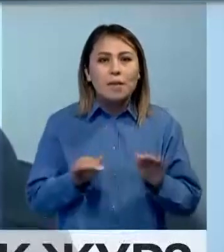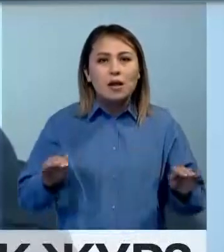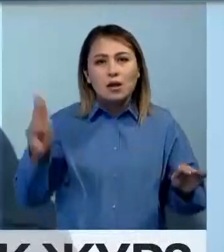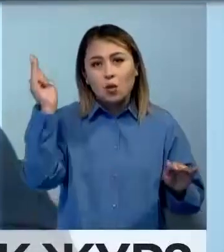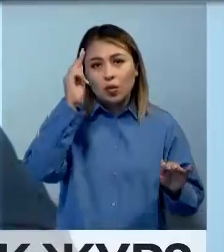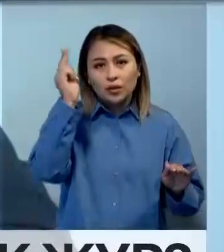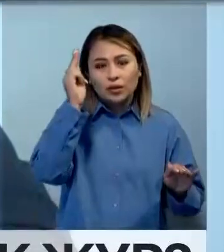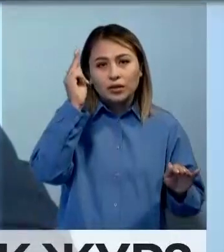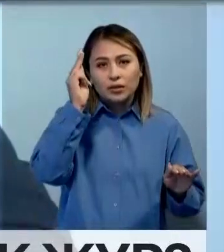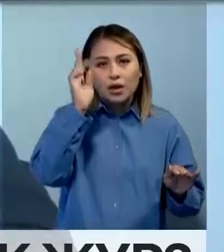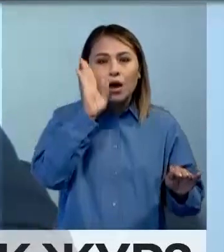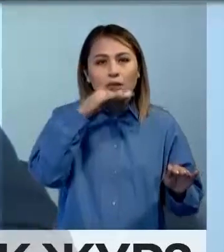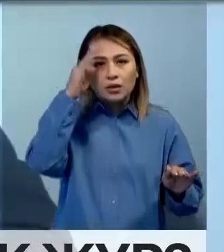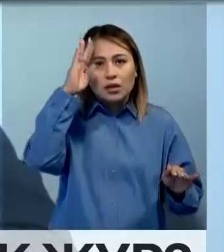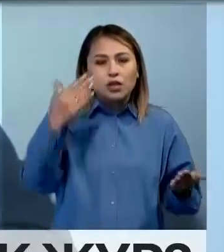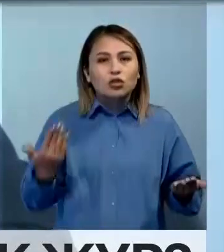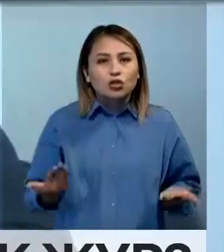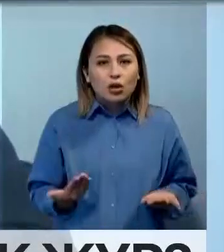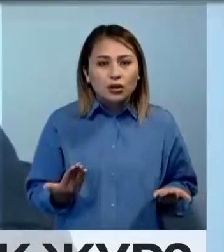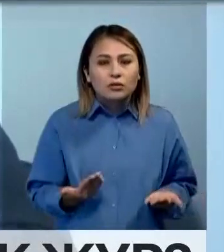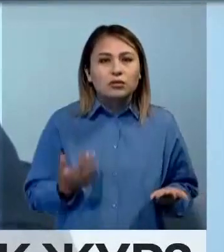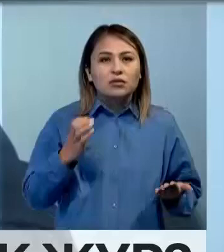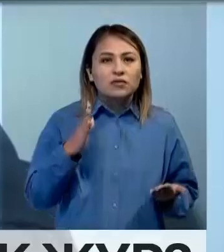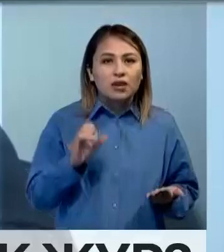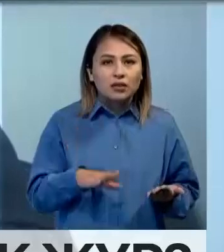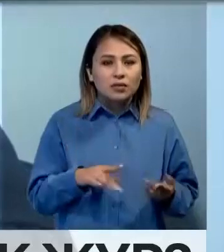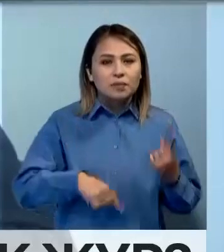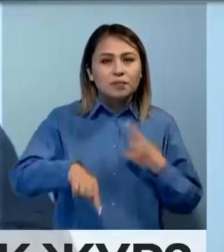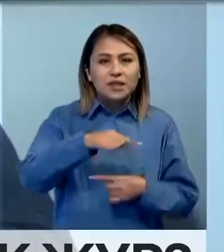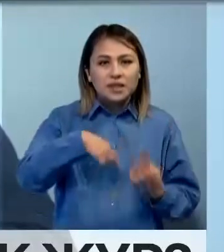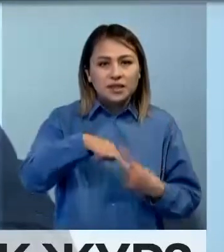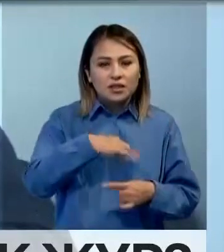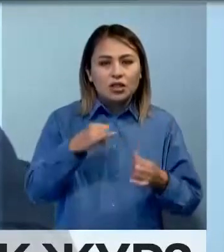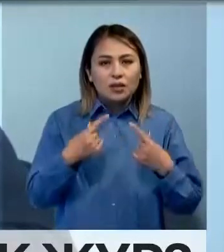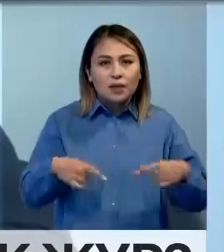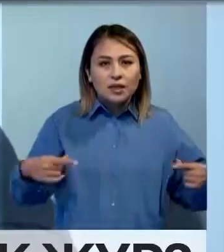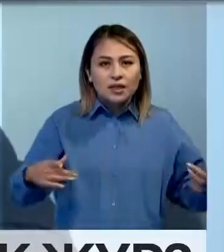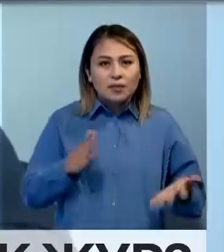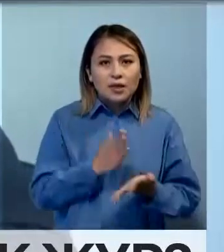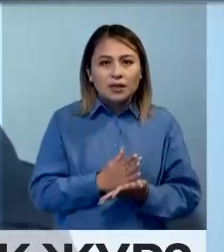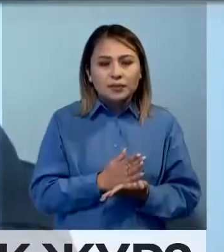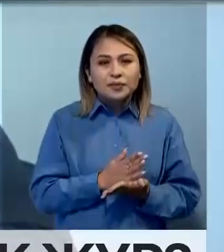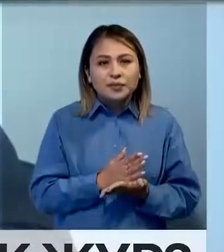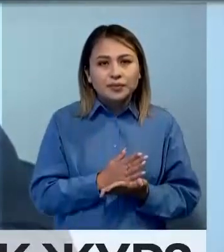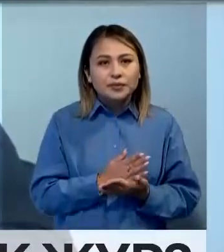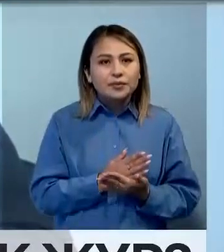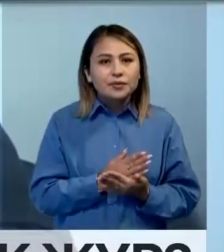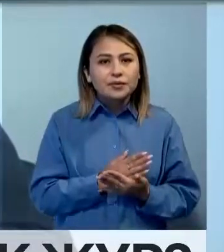оқиды, ата-аналары тұрады, құдалар, бизнес және тағы да істері бар.